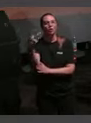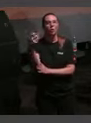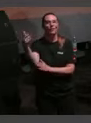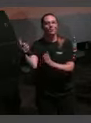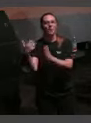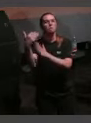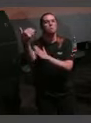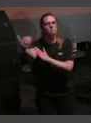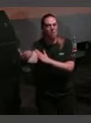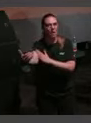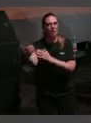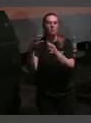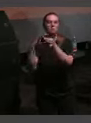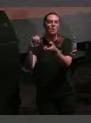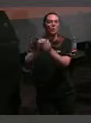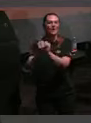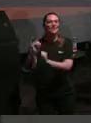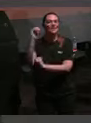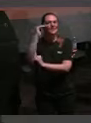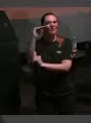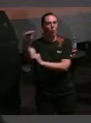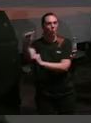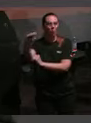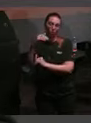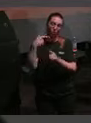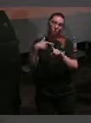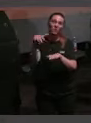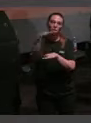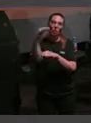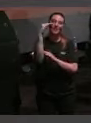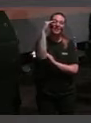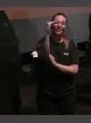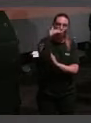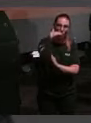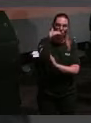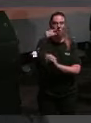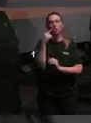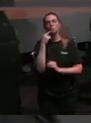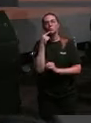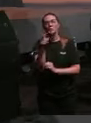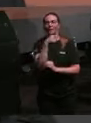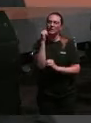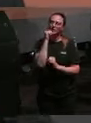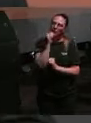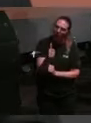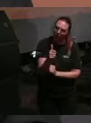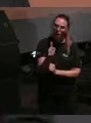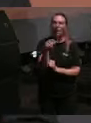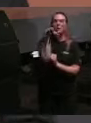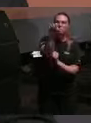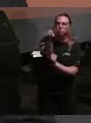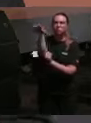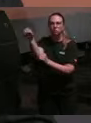lagt på politisk nivå, ofte på nasjonalt nivå, og som peker på hva vi skal oppnå. Så mangler et ledd inn